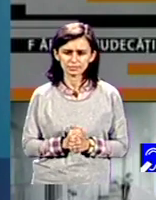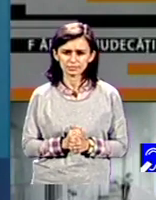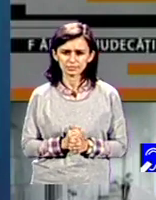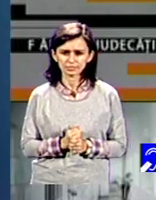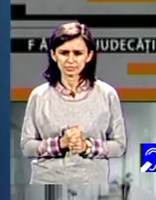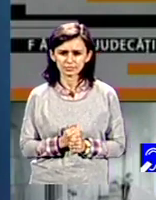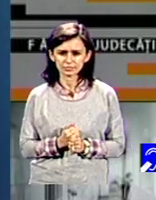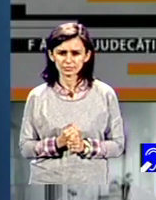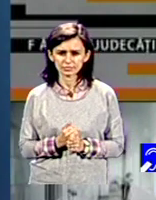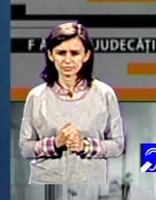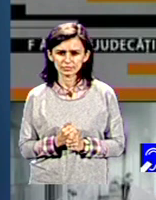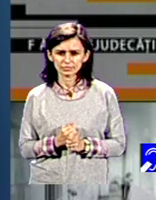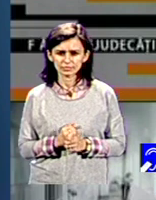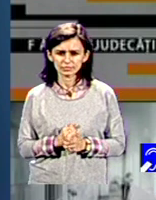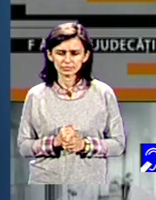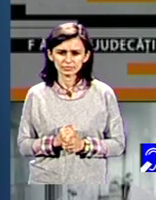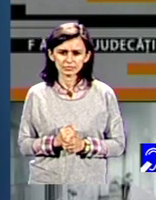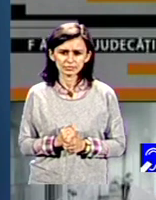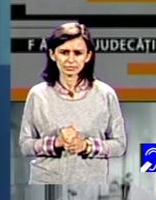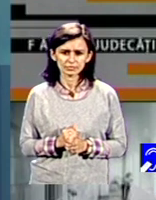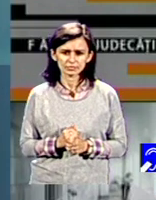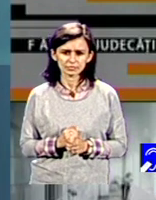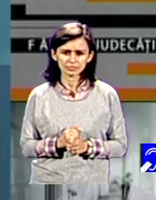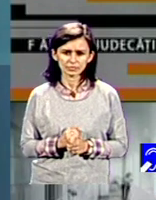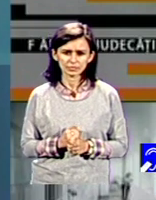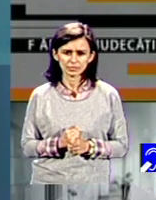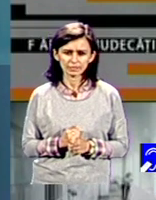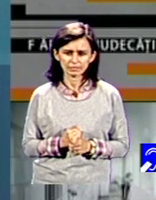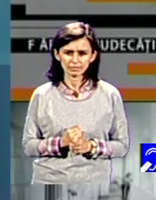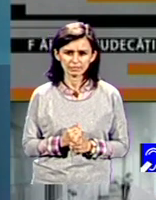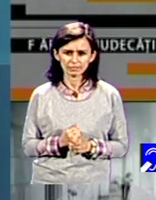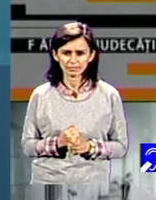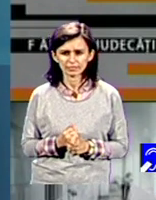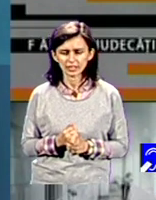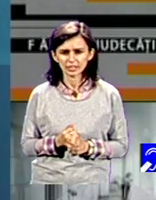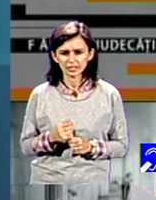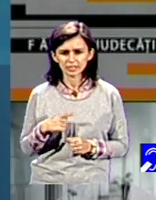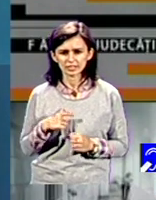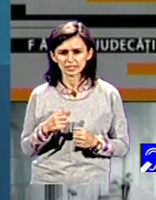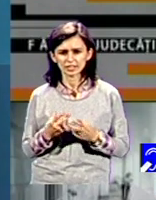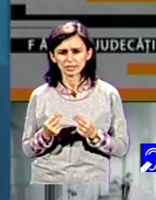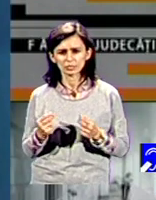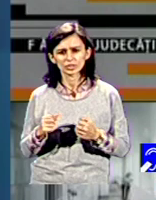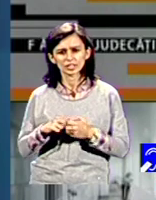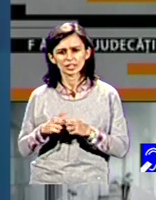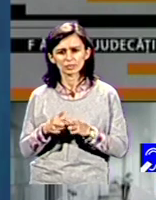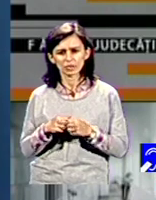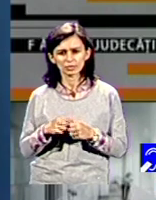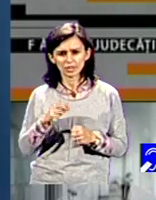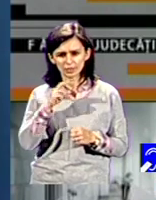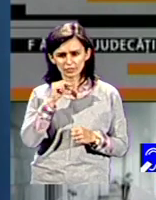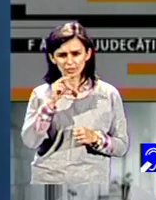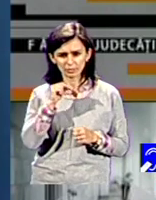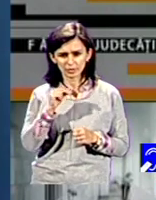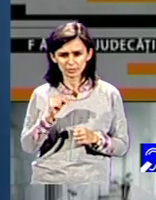totuși optimiști da Bun Aici se pun foarte foarte multe probleme până la urmă vorbim mai